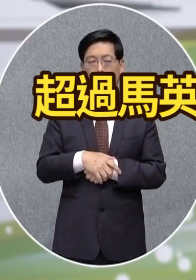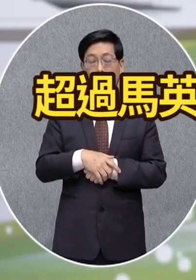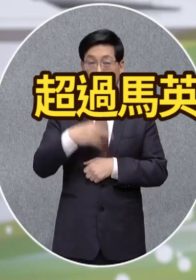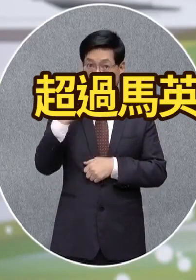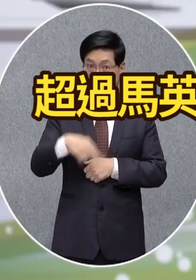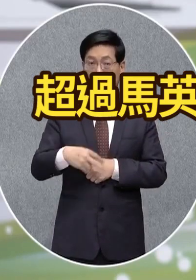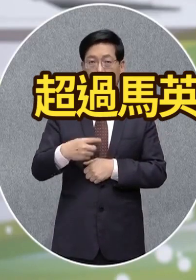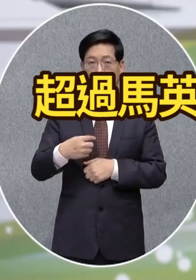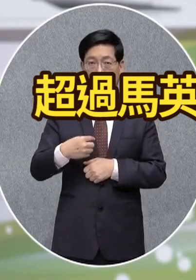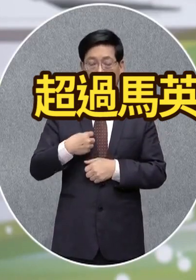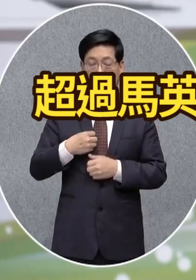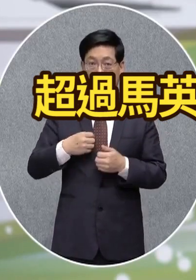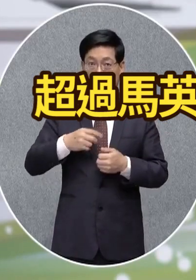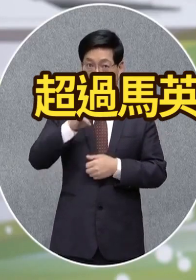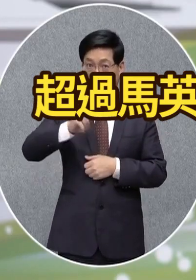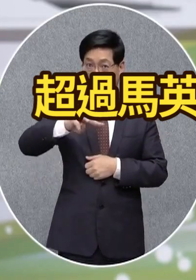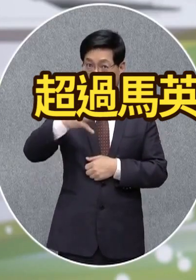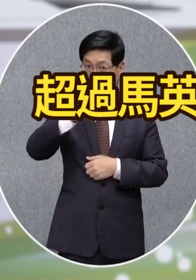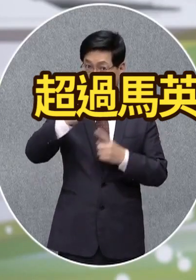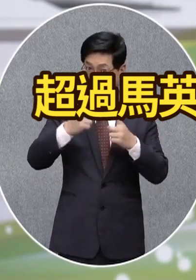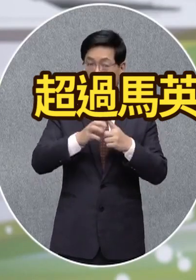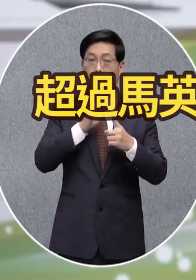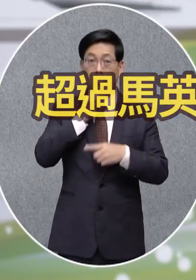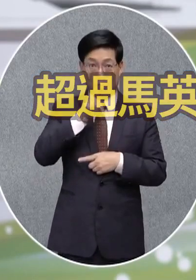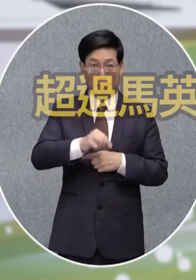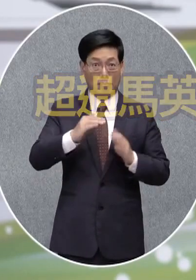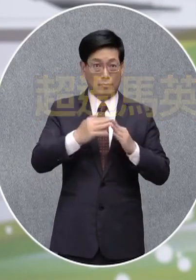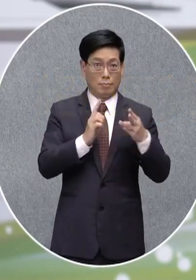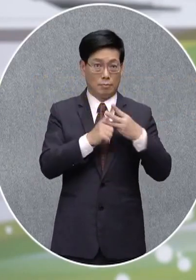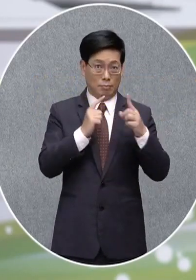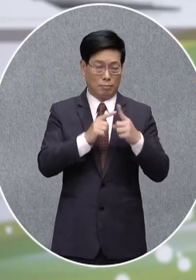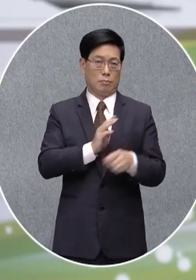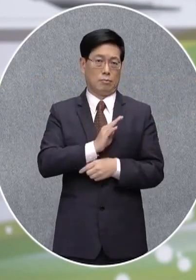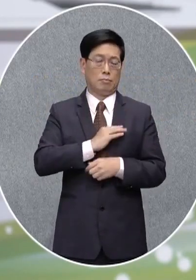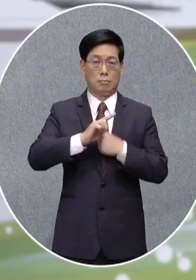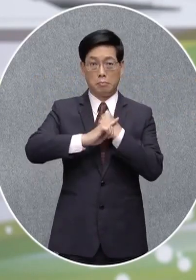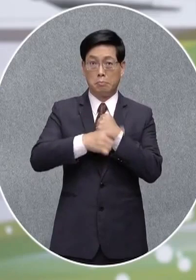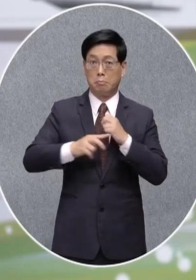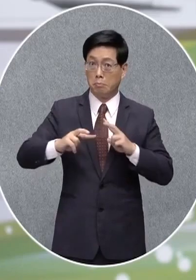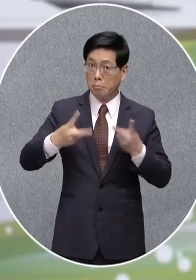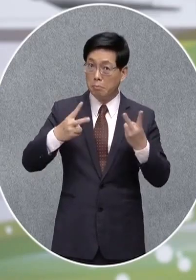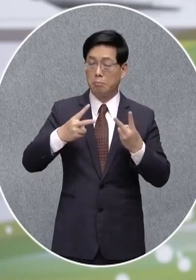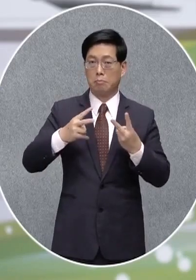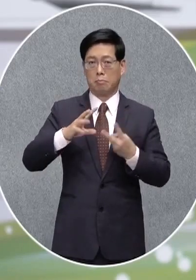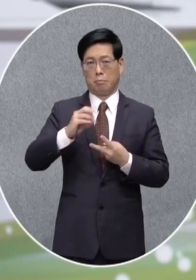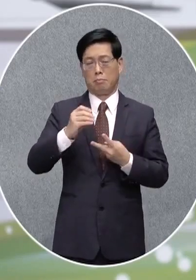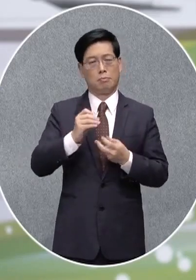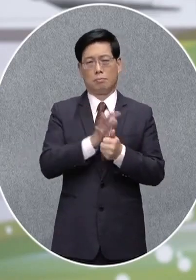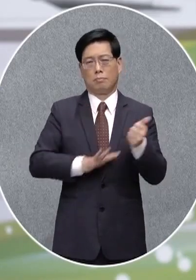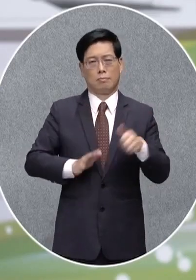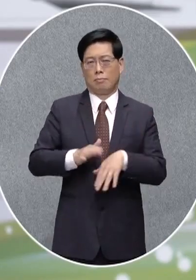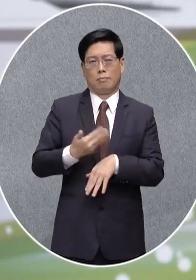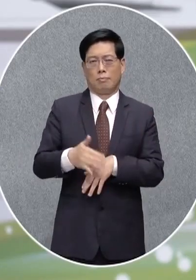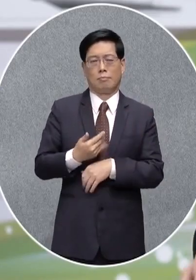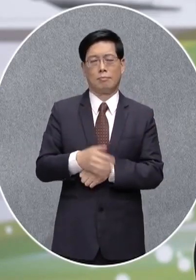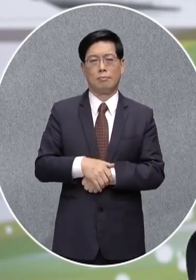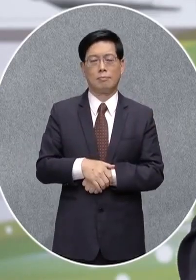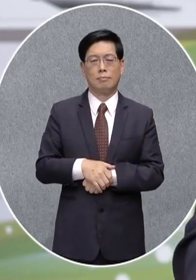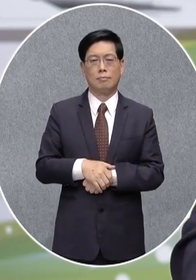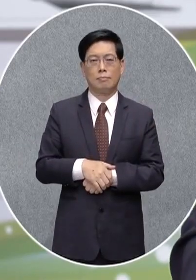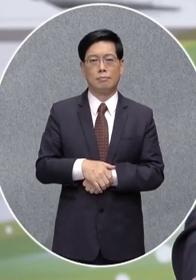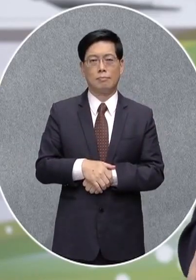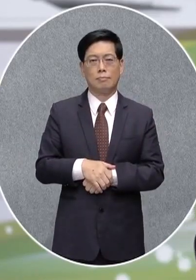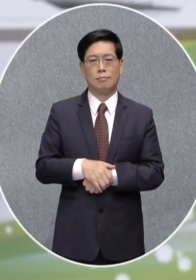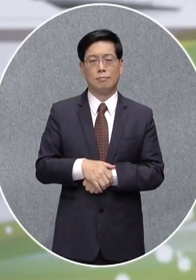也只有2300万人才是这个国家的主人，修不修国籍法都不会改变这个事